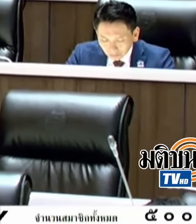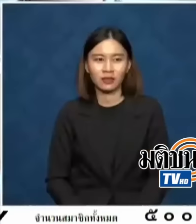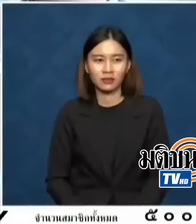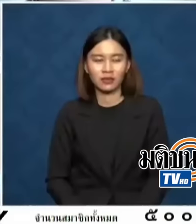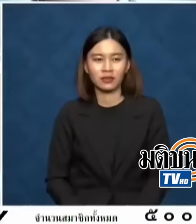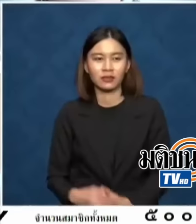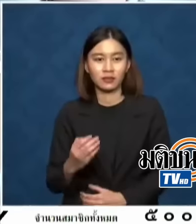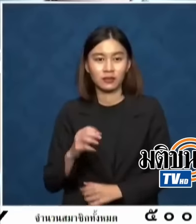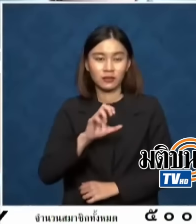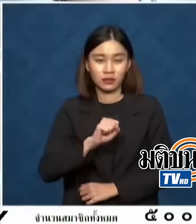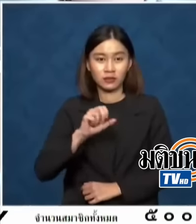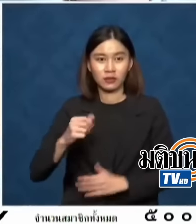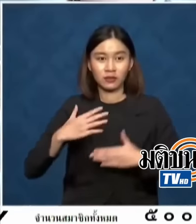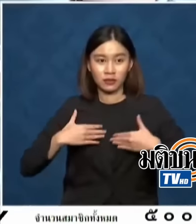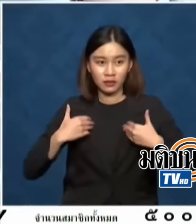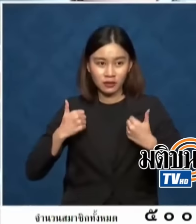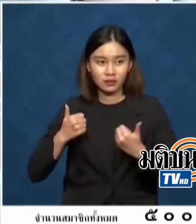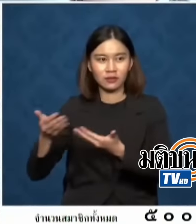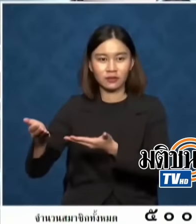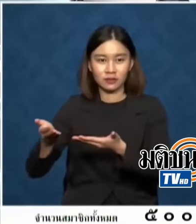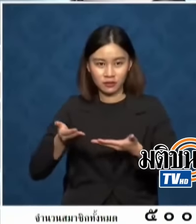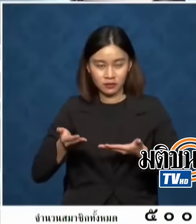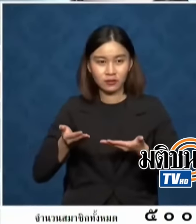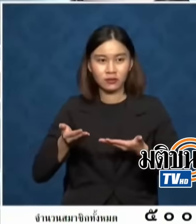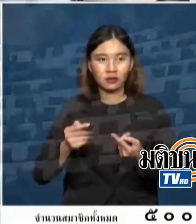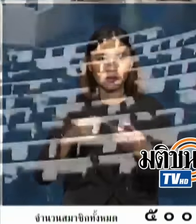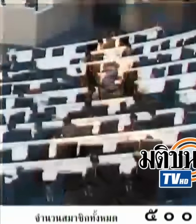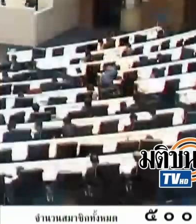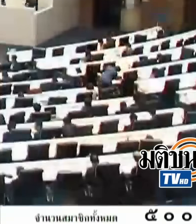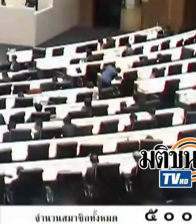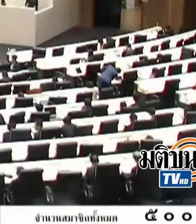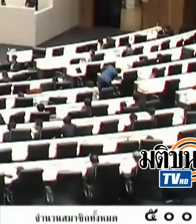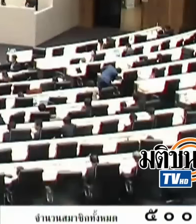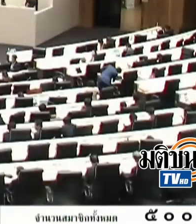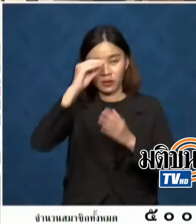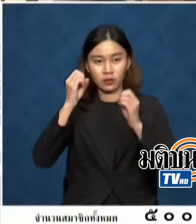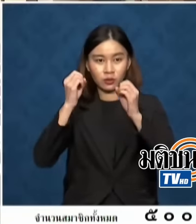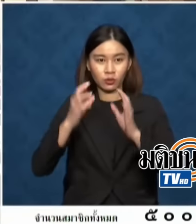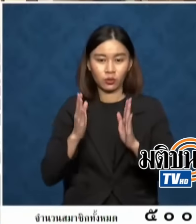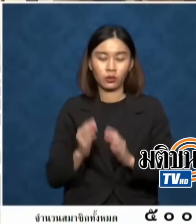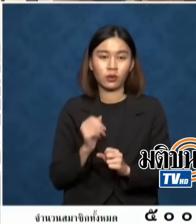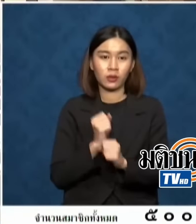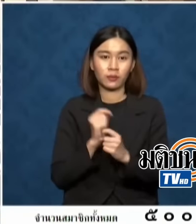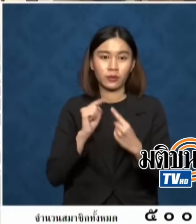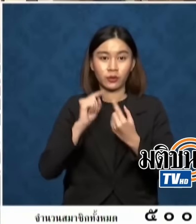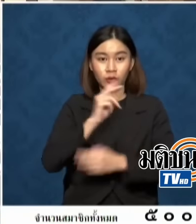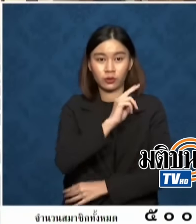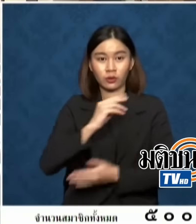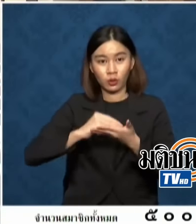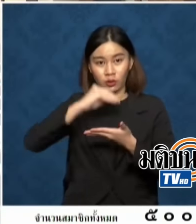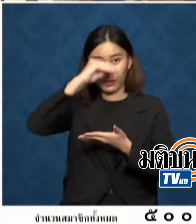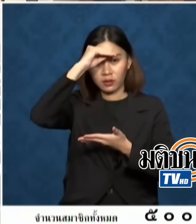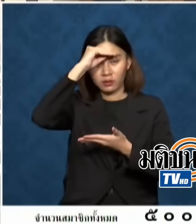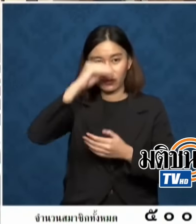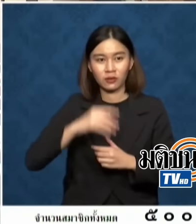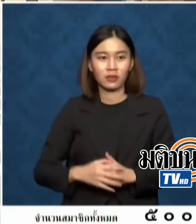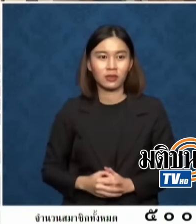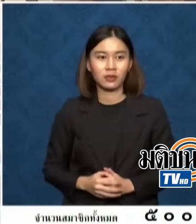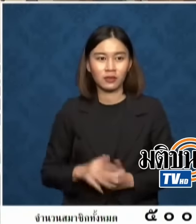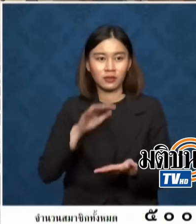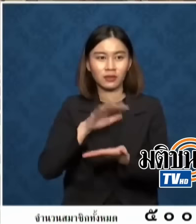ผู้แทนราษฎรนะครับยินดีต้อนรับคณะนักเรียนครูและบุคลากรทางการศึกษานะครับโร